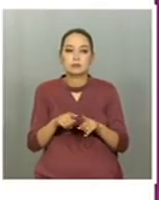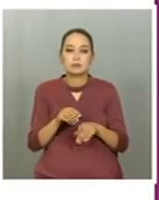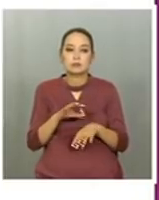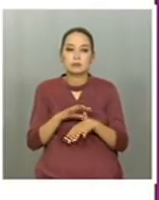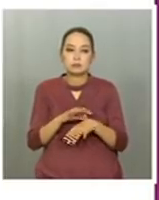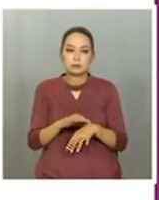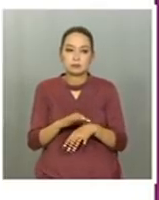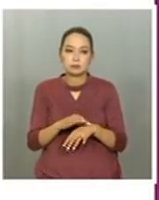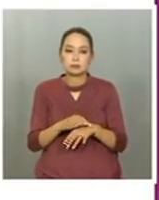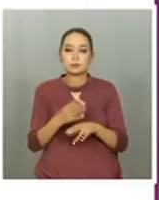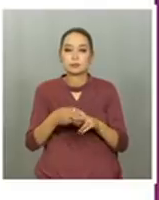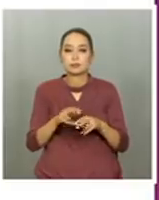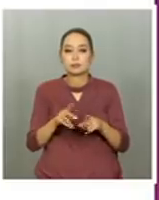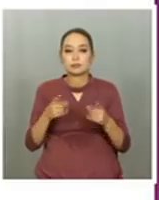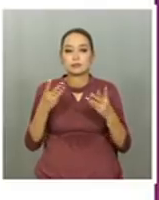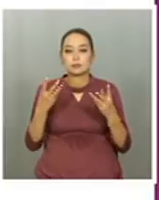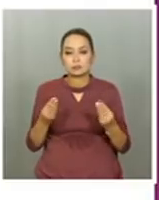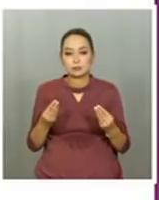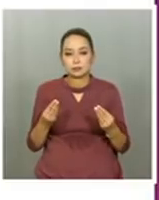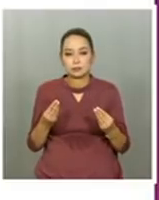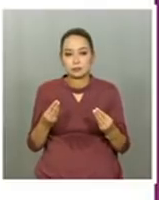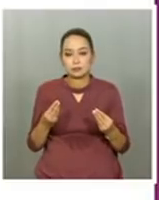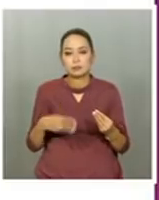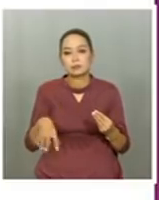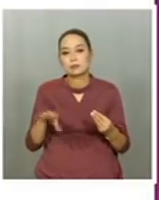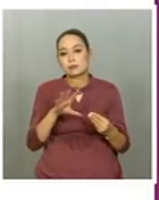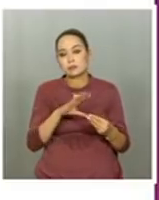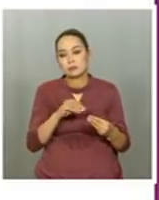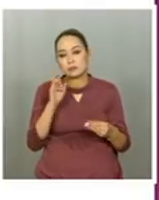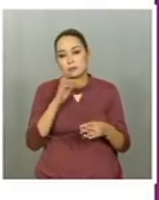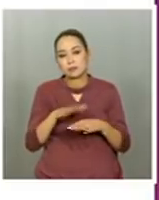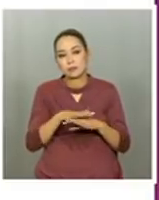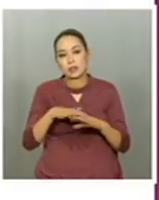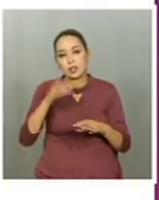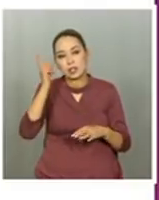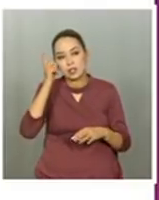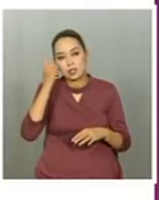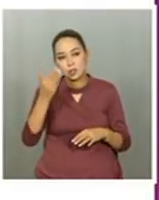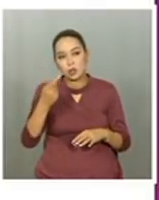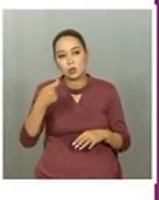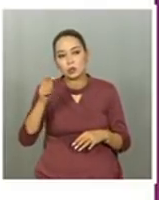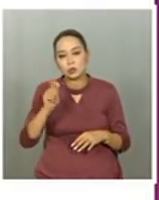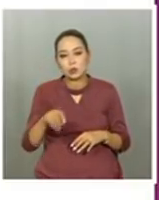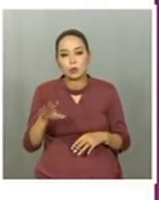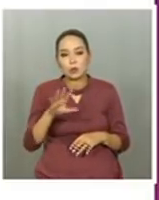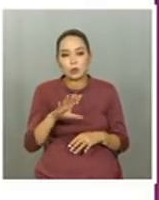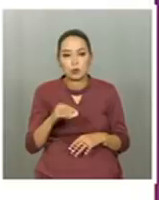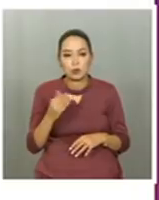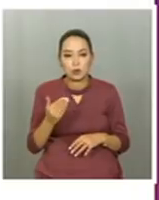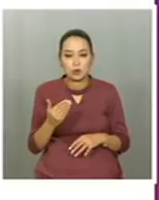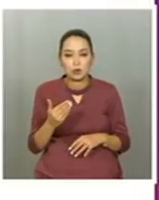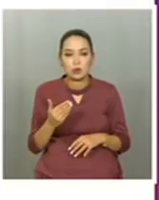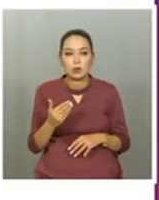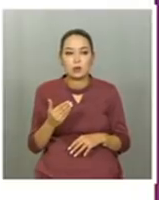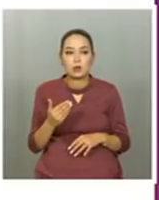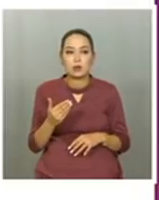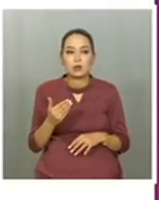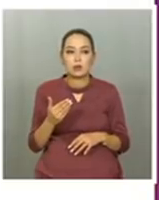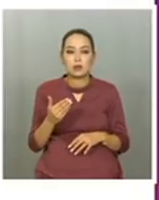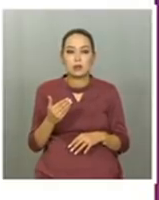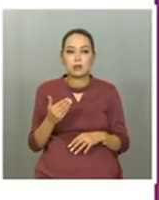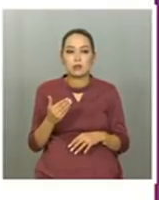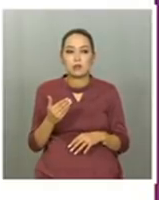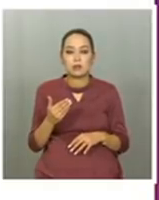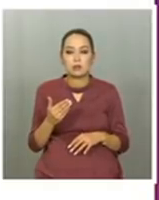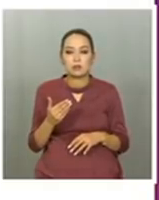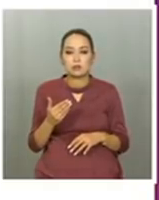жоспары қабылданды. Яғни бұл Юнг жоспары Германияның, яғни соғыс шығынын 2 миллиард